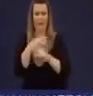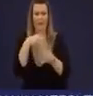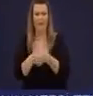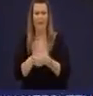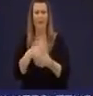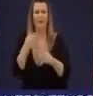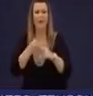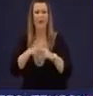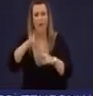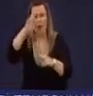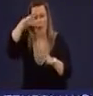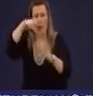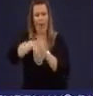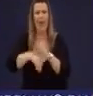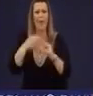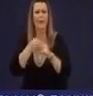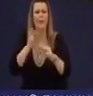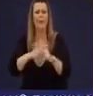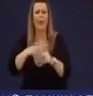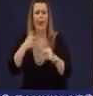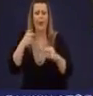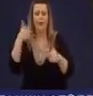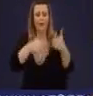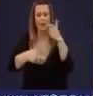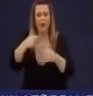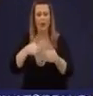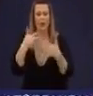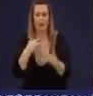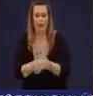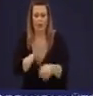olunan silahlar xarici ölkələrin də diqqət mərkəzindədir.